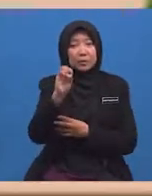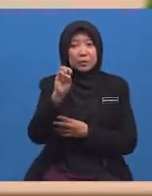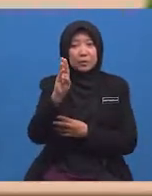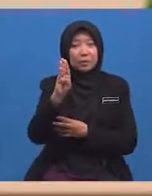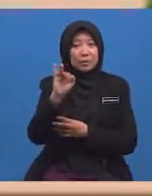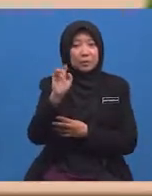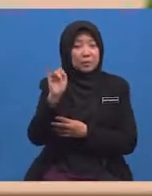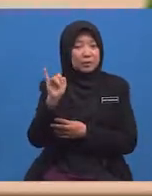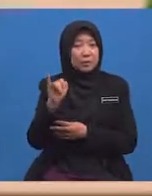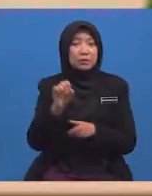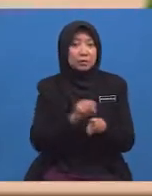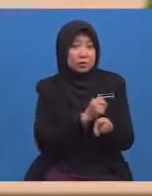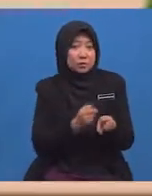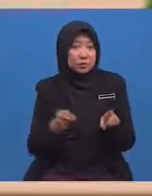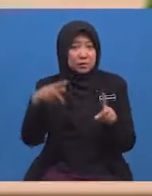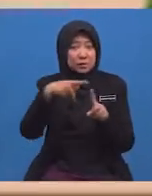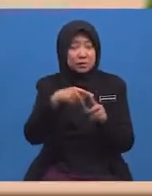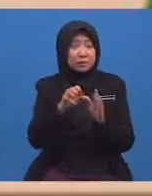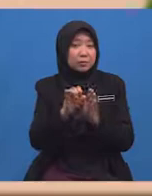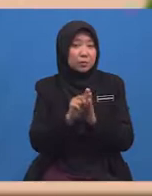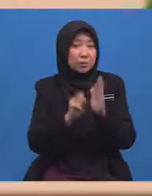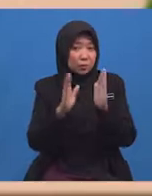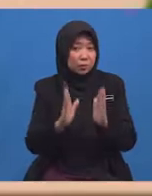sosial kepada seseorang individu.